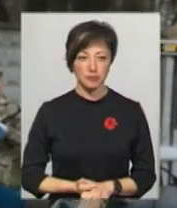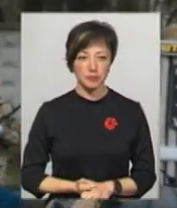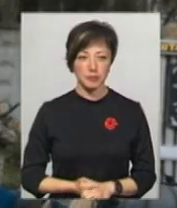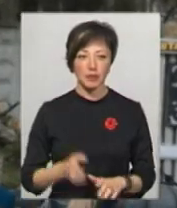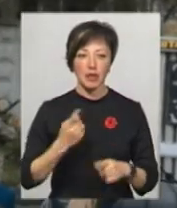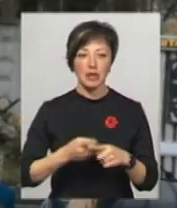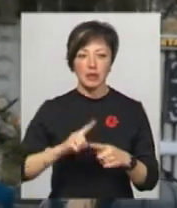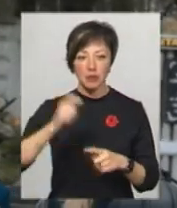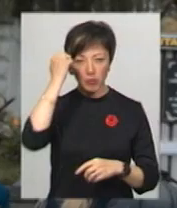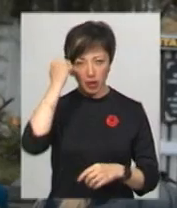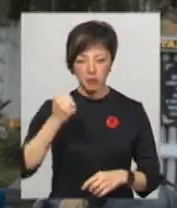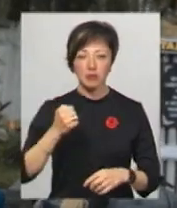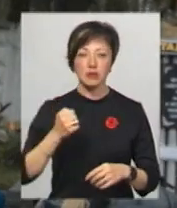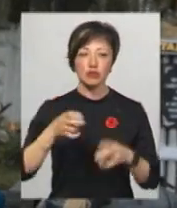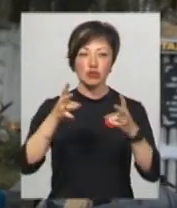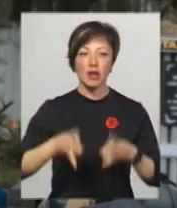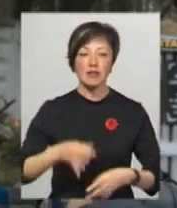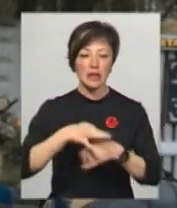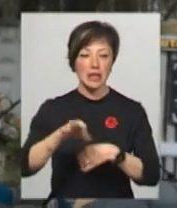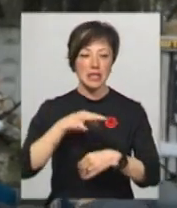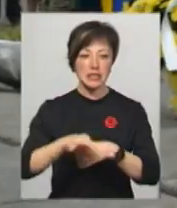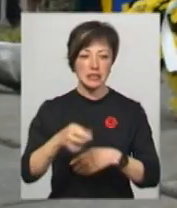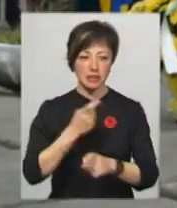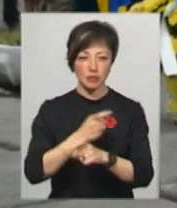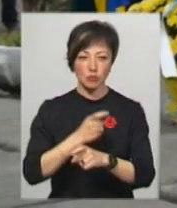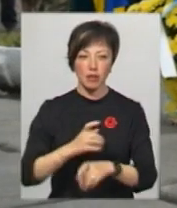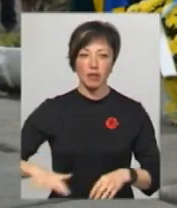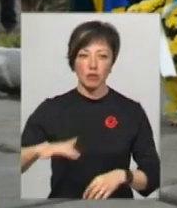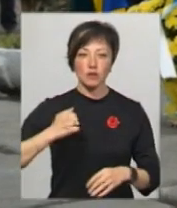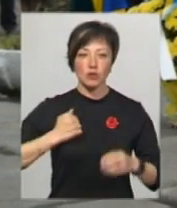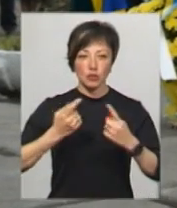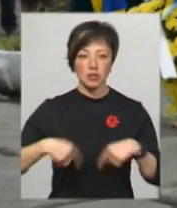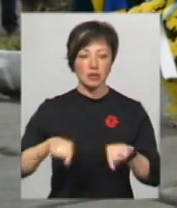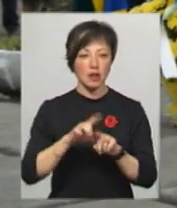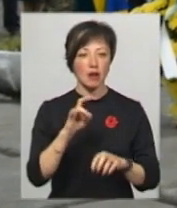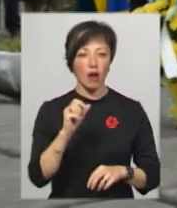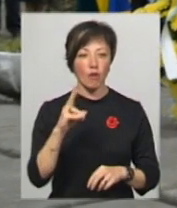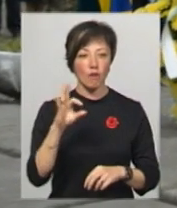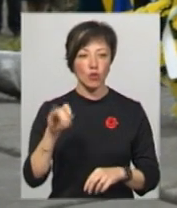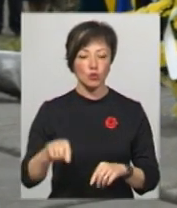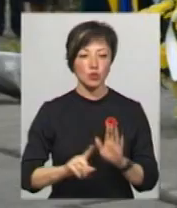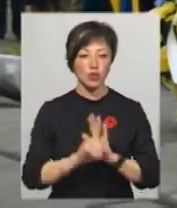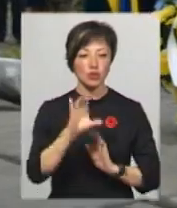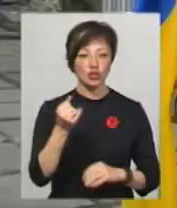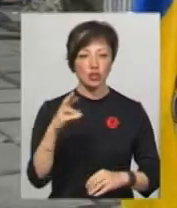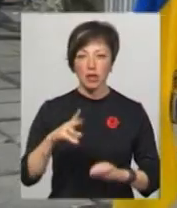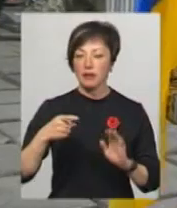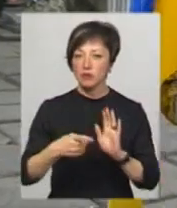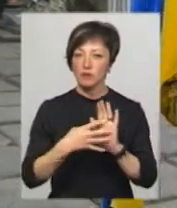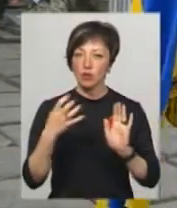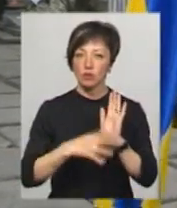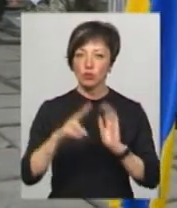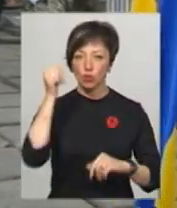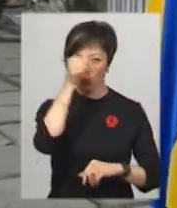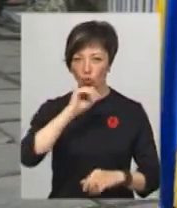Це меморіал пам'яті жертв нацизму. Знаходиться він на території військової частини мікрорайону Ракове. Тут з січня